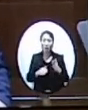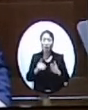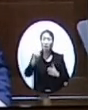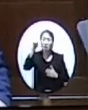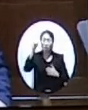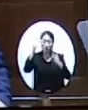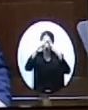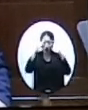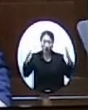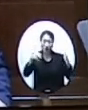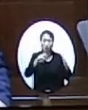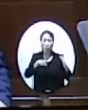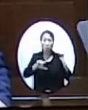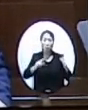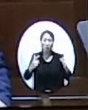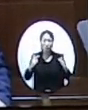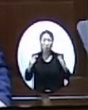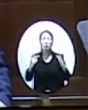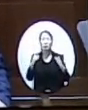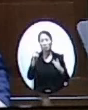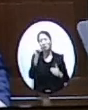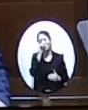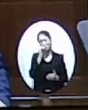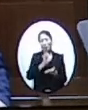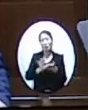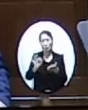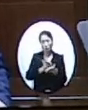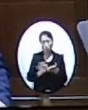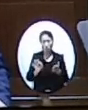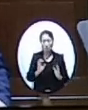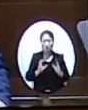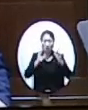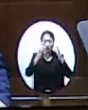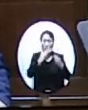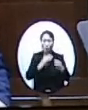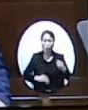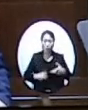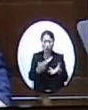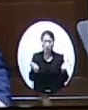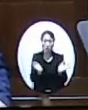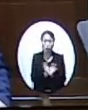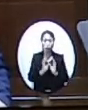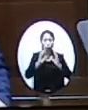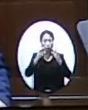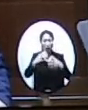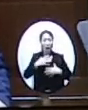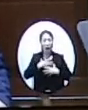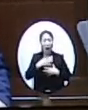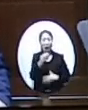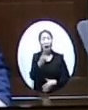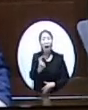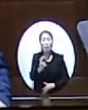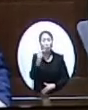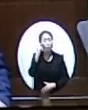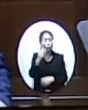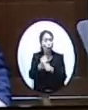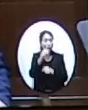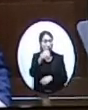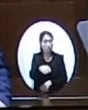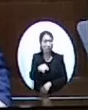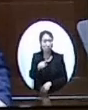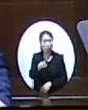마감대가 성면택스로 시공되었습니다. 세계보건기구 산하 국제암연구소에서는